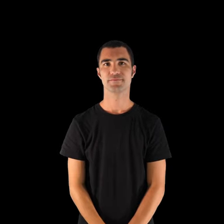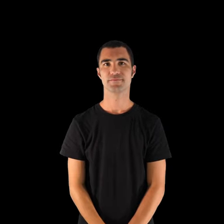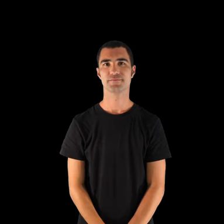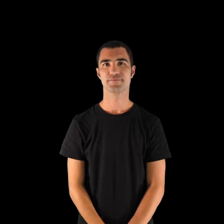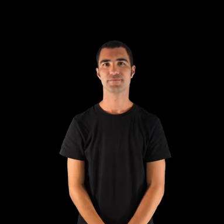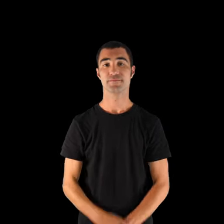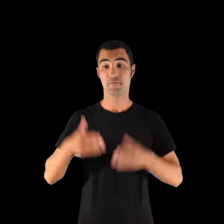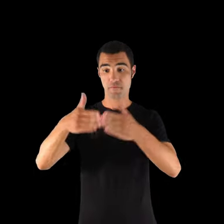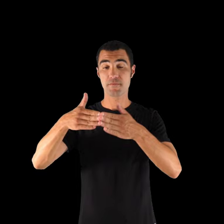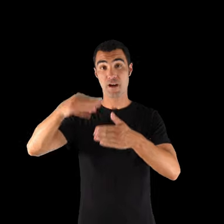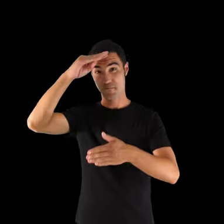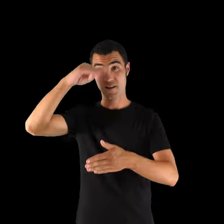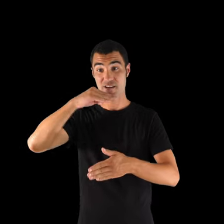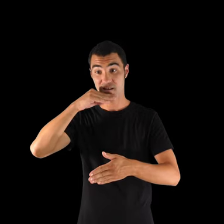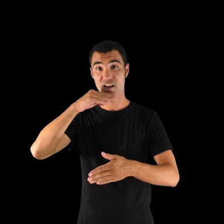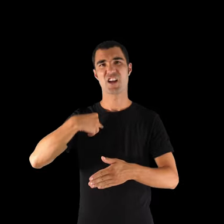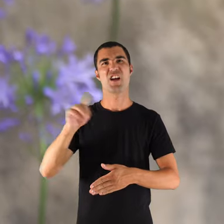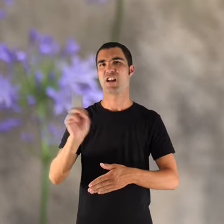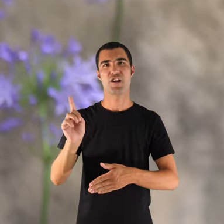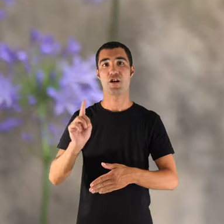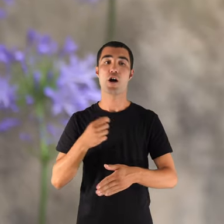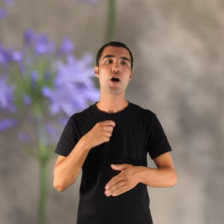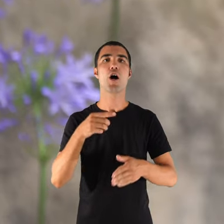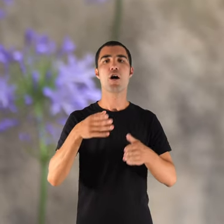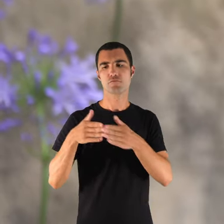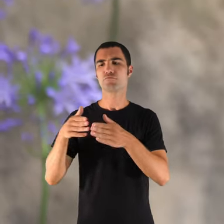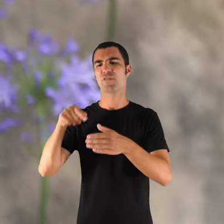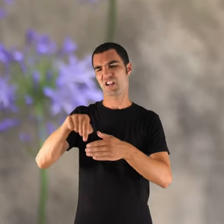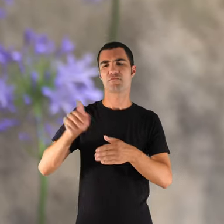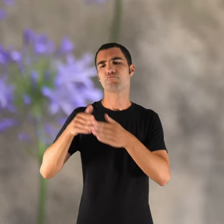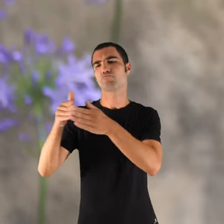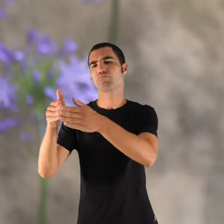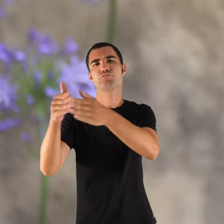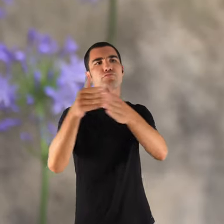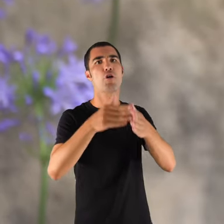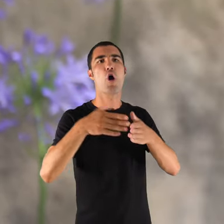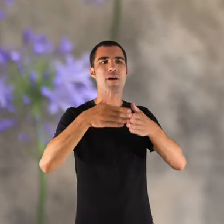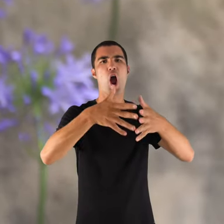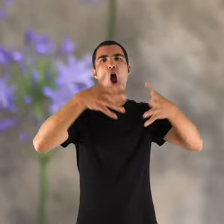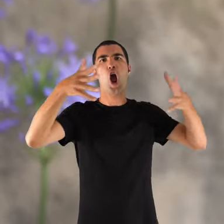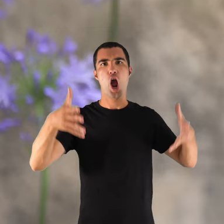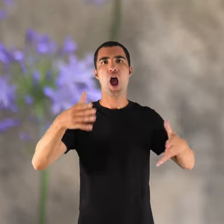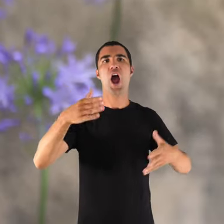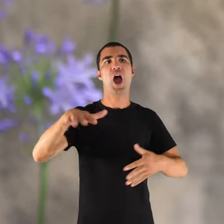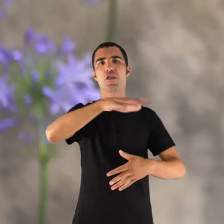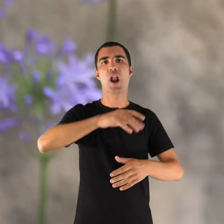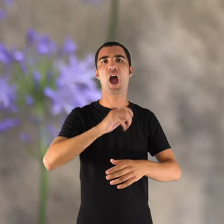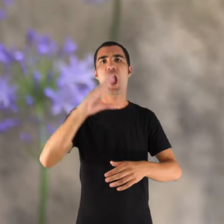La barca de mon pare no, el que he anat a la Calobra, amb barques grosses que llavors hi